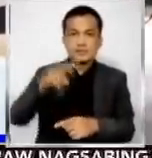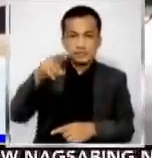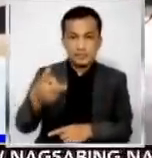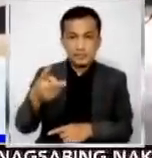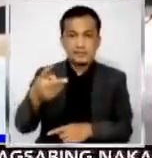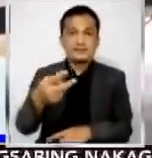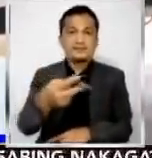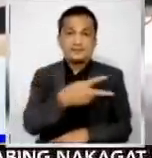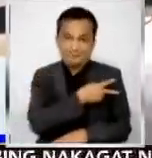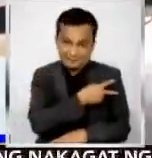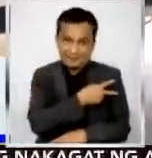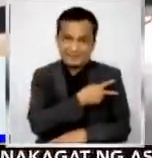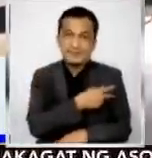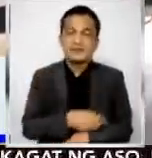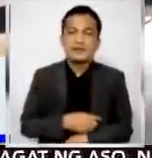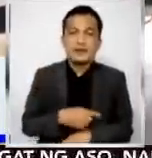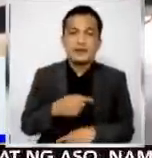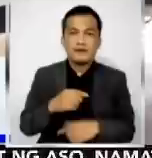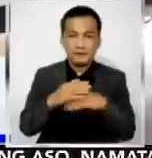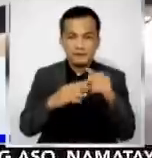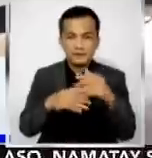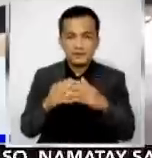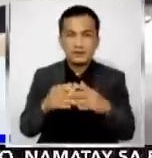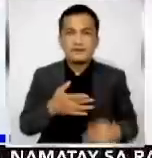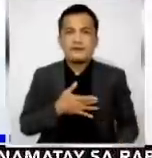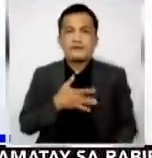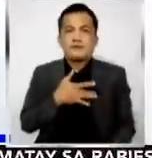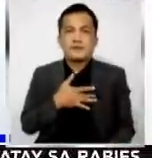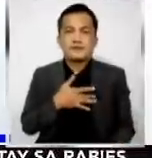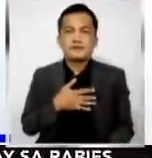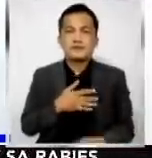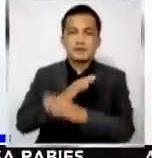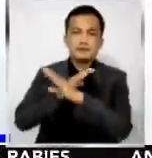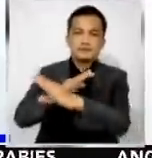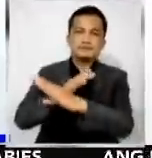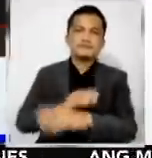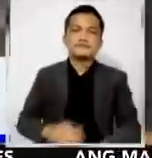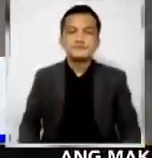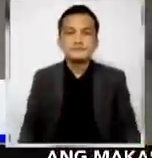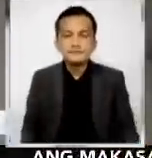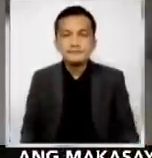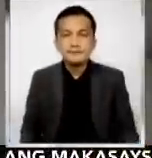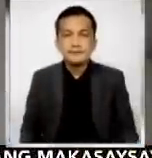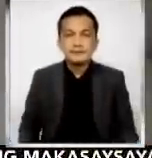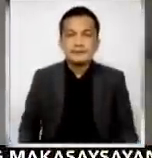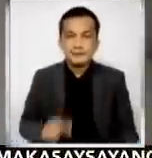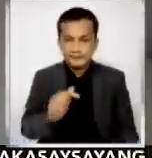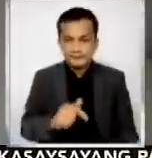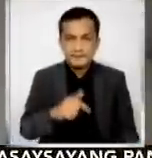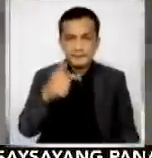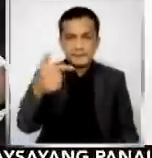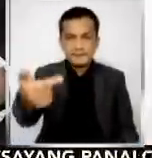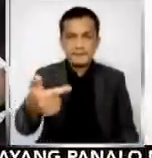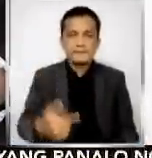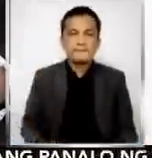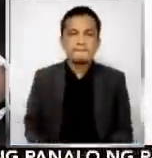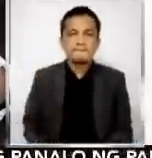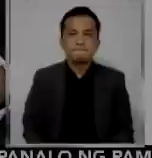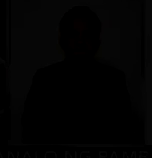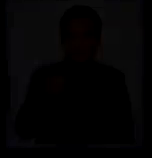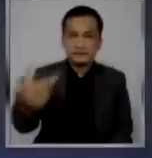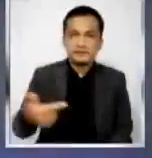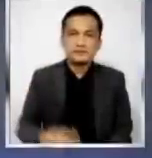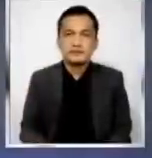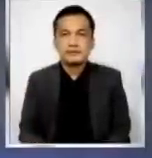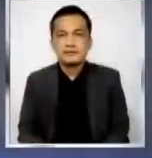yung pakiramdam na may protection ka na. Tina Panganiban Perez. Sandra Aguinaldo Nakatutok,